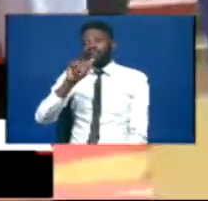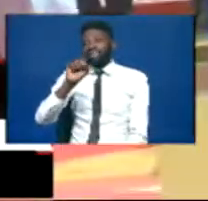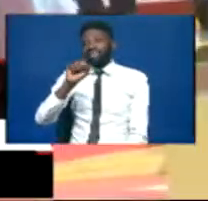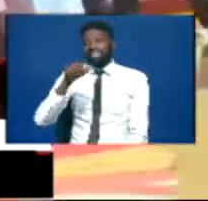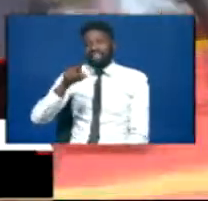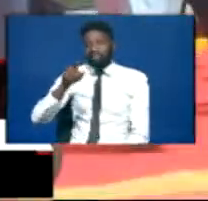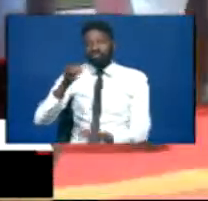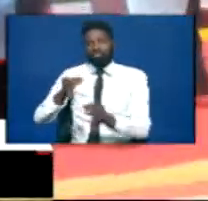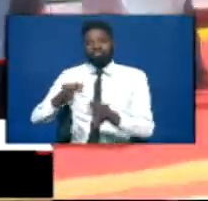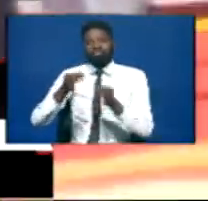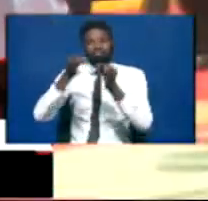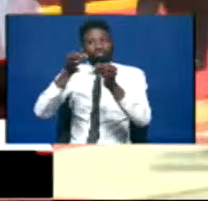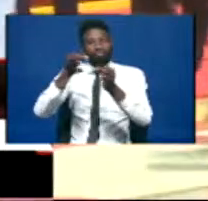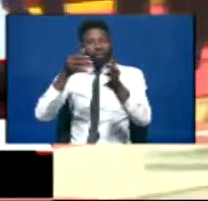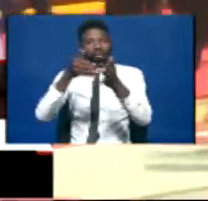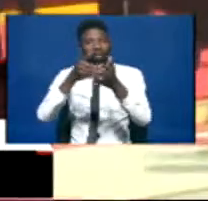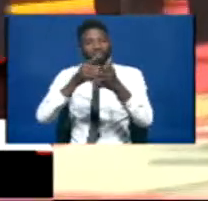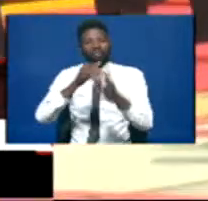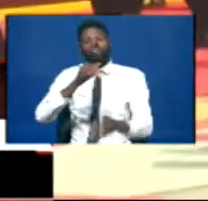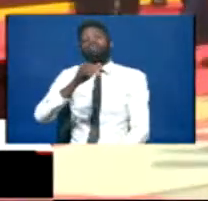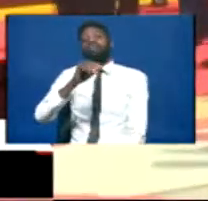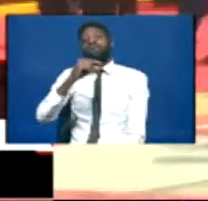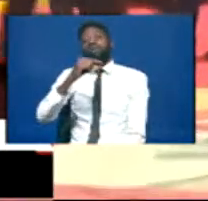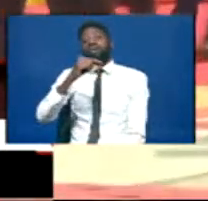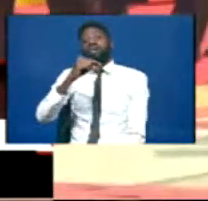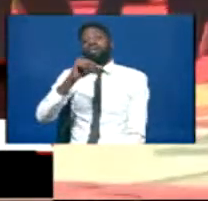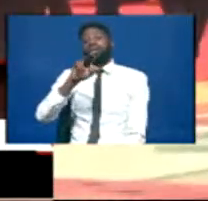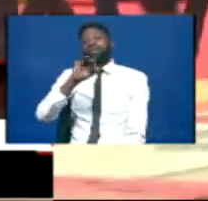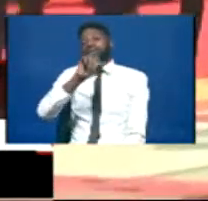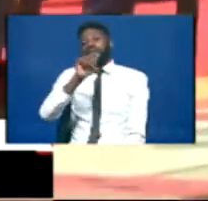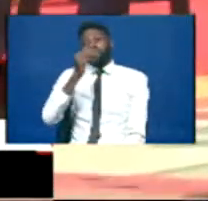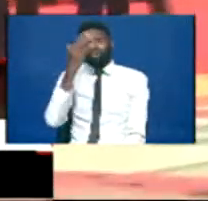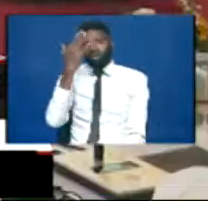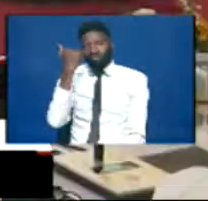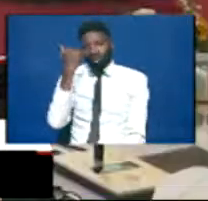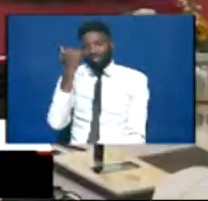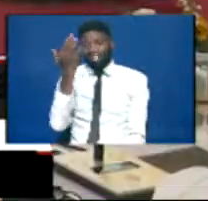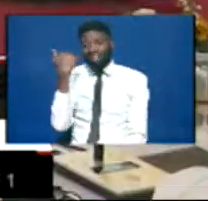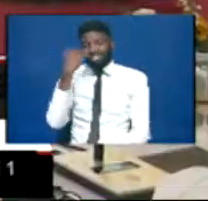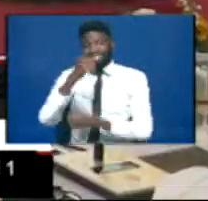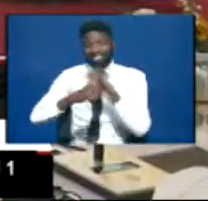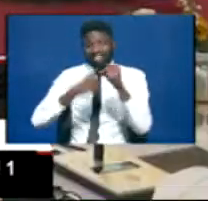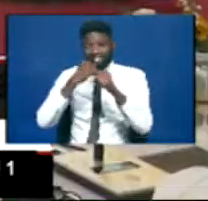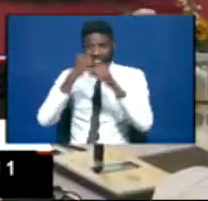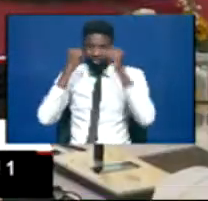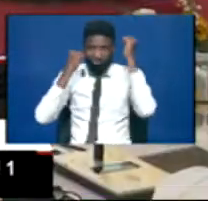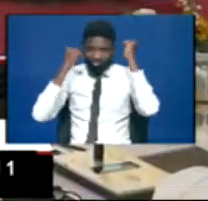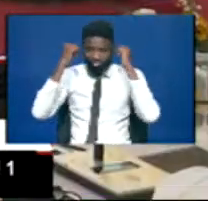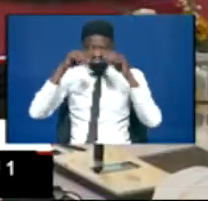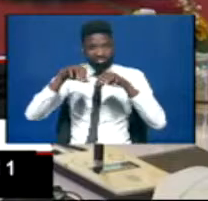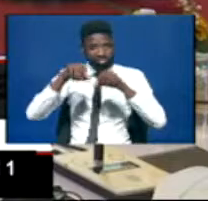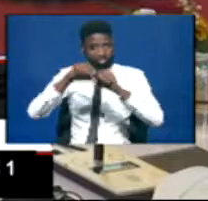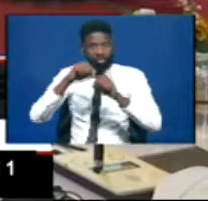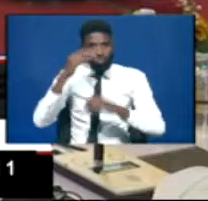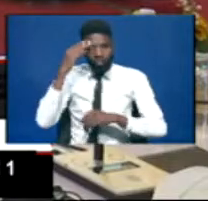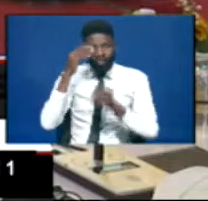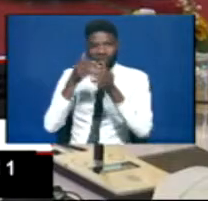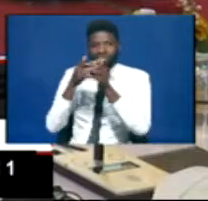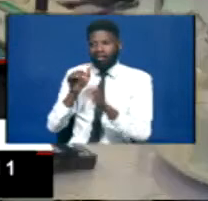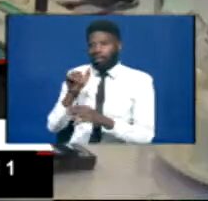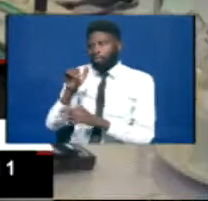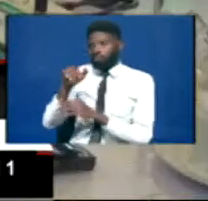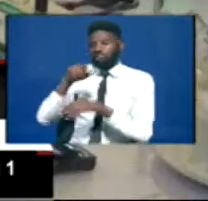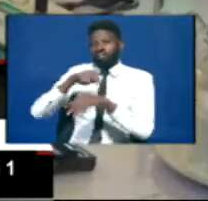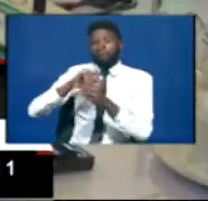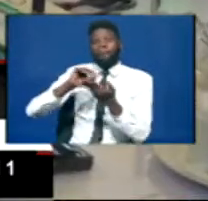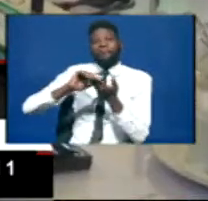ya Guinea kufuatia mapinduzi ya kijeshi mwaka uliopita, kwani viongozi wa Guinea walikuwa wameomba muda zaidi ili kuwasilisha